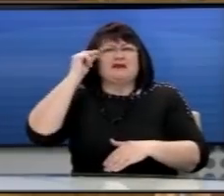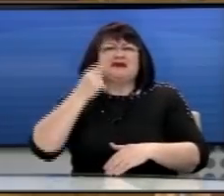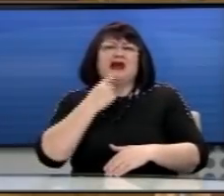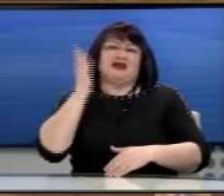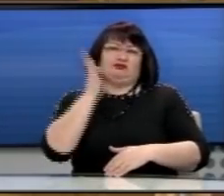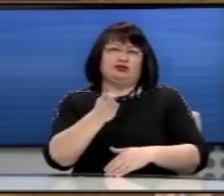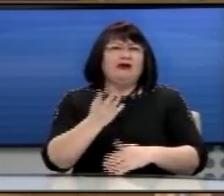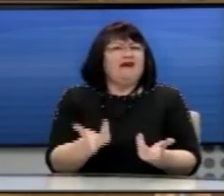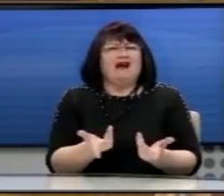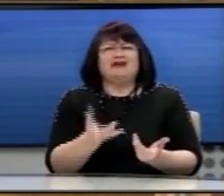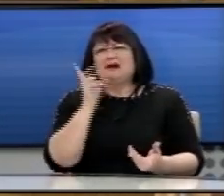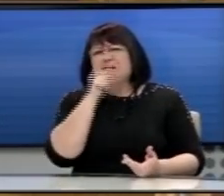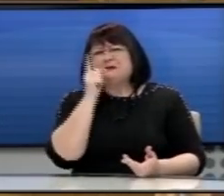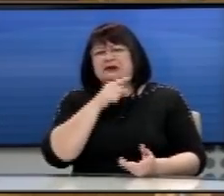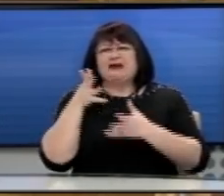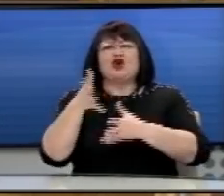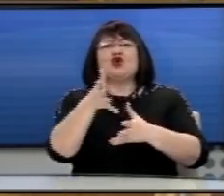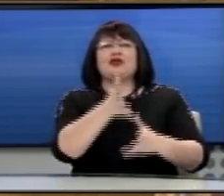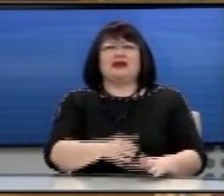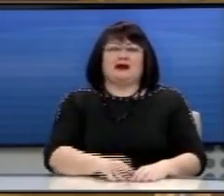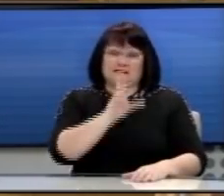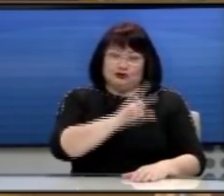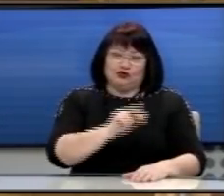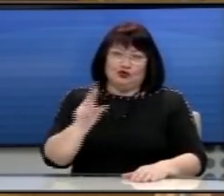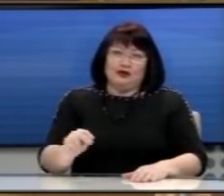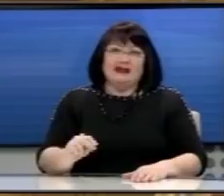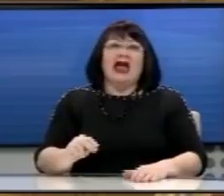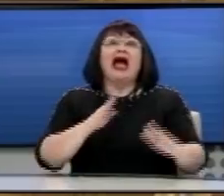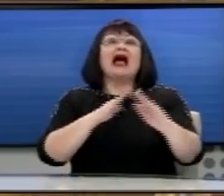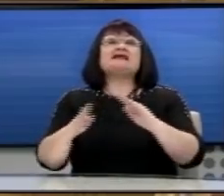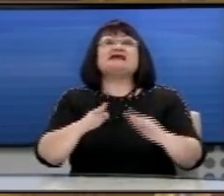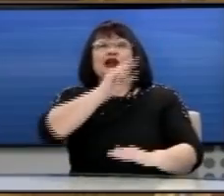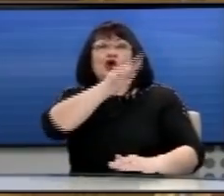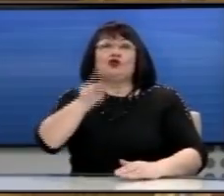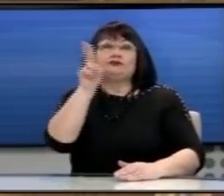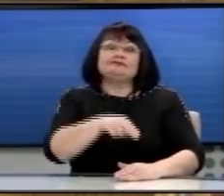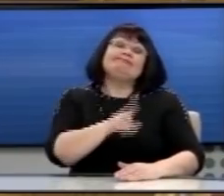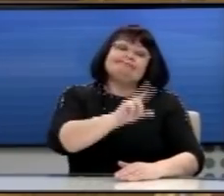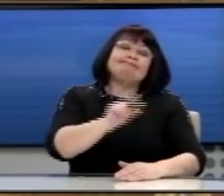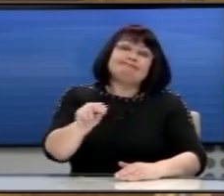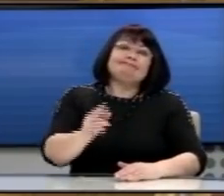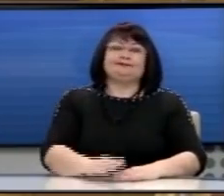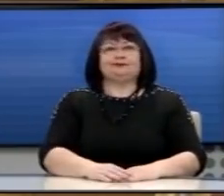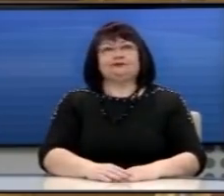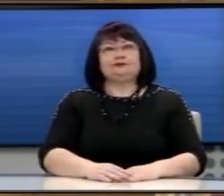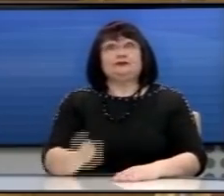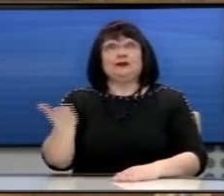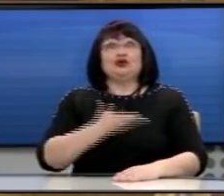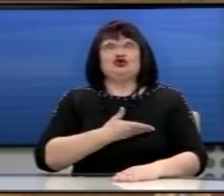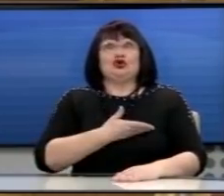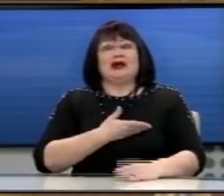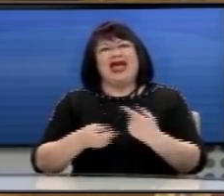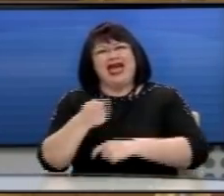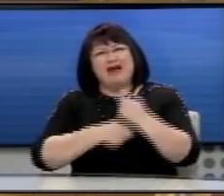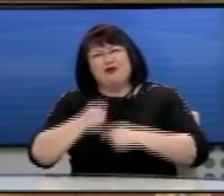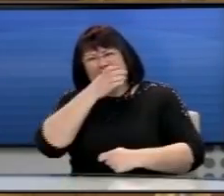χώρους. Τα ίδια λέγατε και όταν προχωρούσατε στην κατάργηση του ασύλου. Είδαμε πόσο τρόμαξαν οι διάφοροι έμποροι του